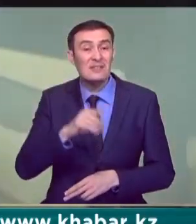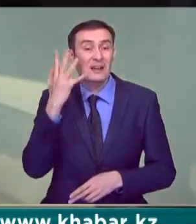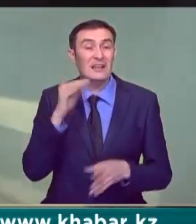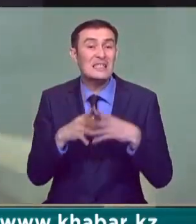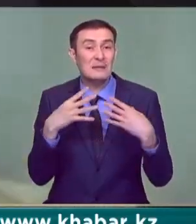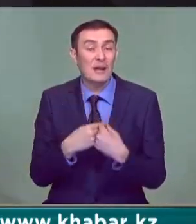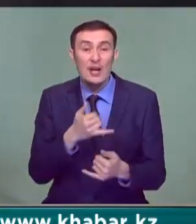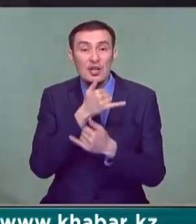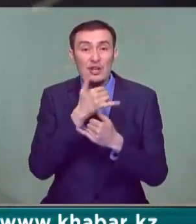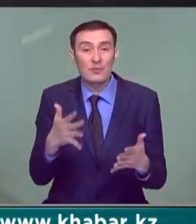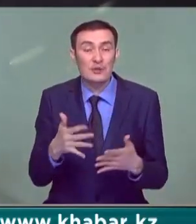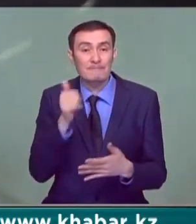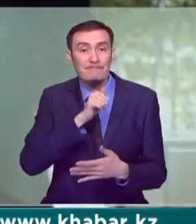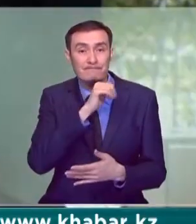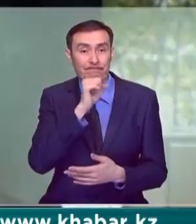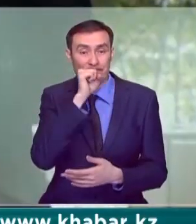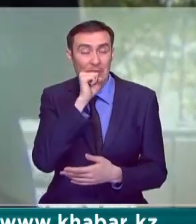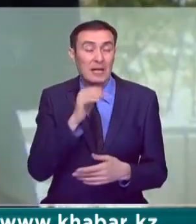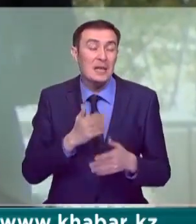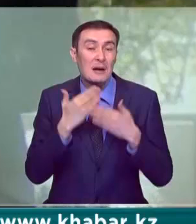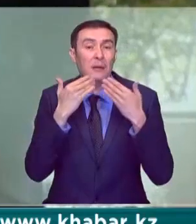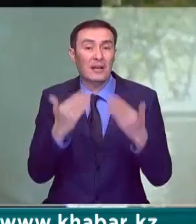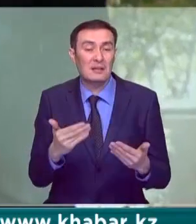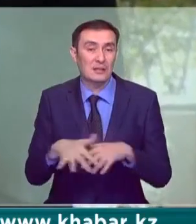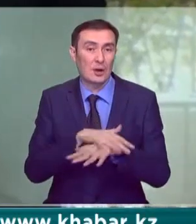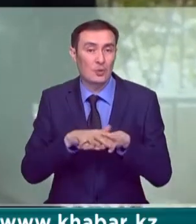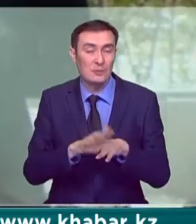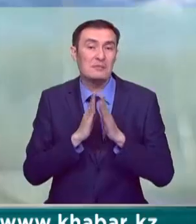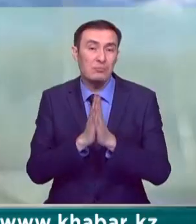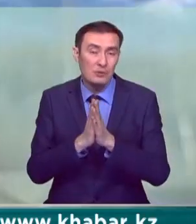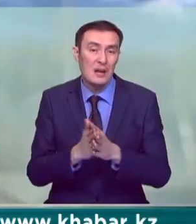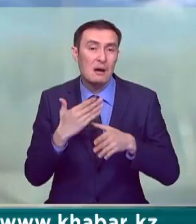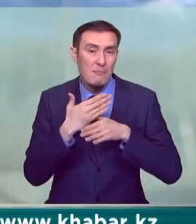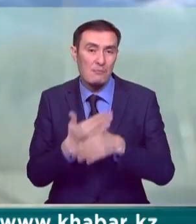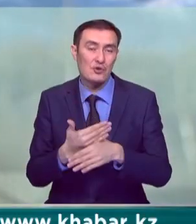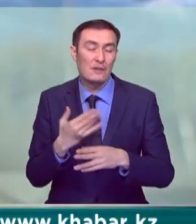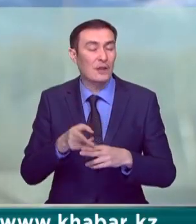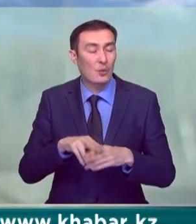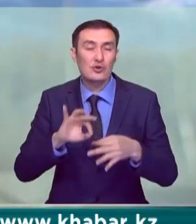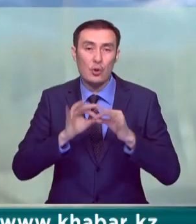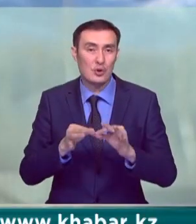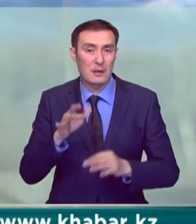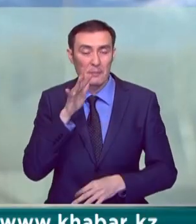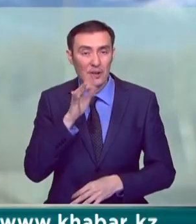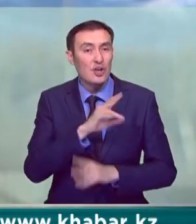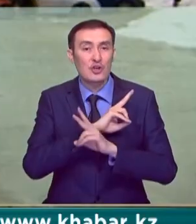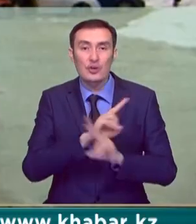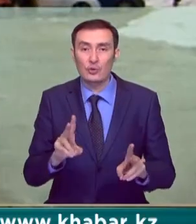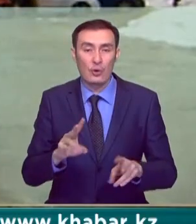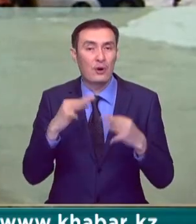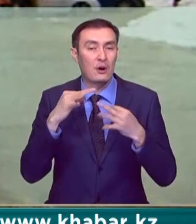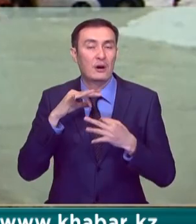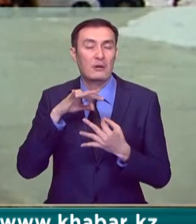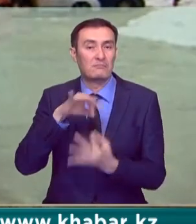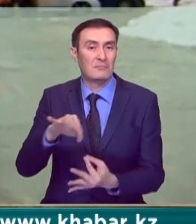семья больше не смогла хранить молчание и обратилась к соотечественникам с просьбой помочь такой тяжелый момент никто не остался в